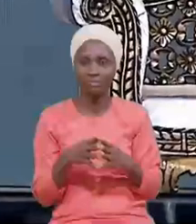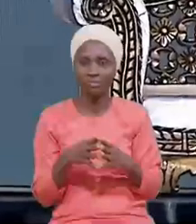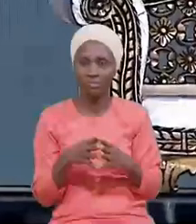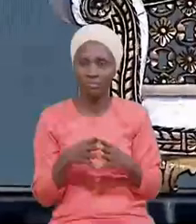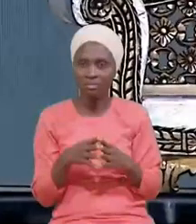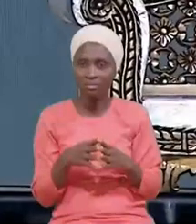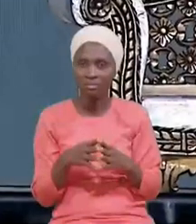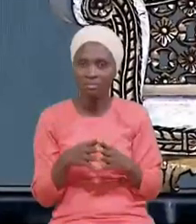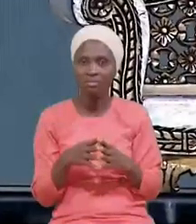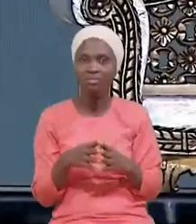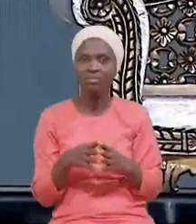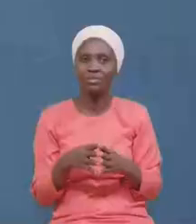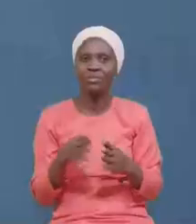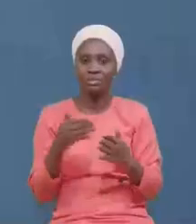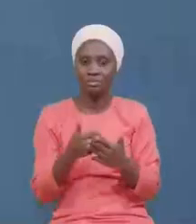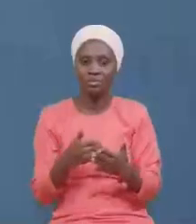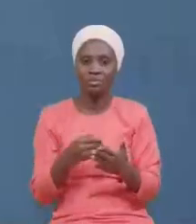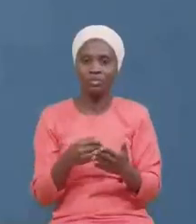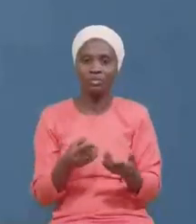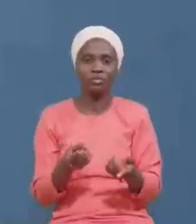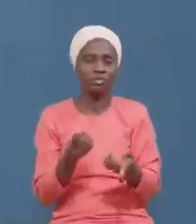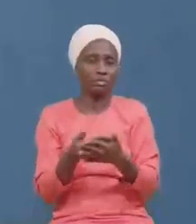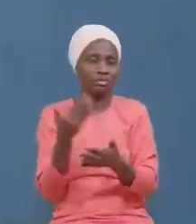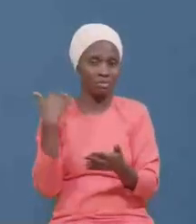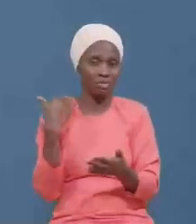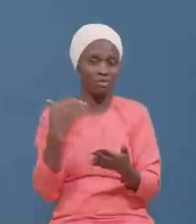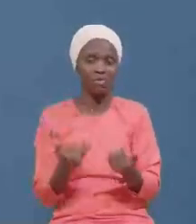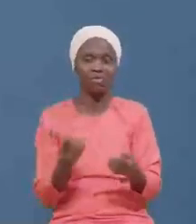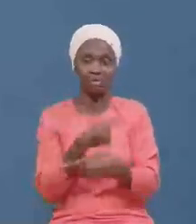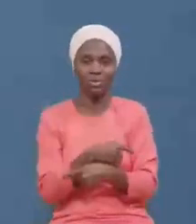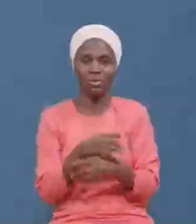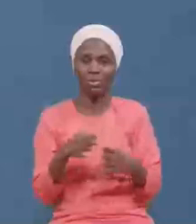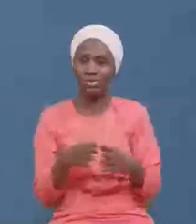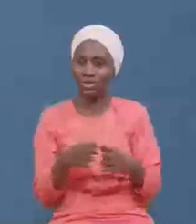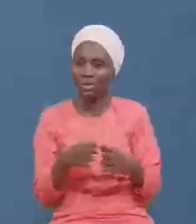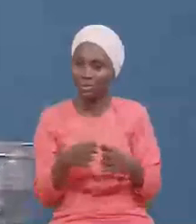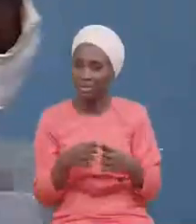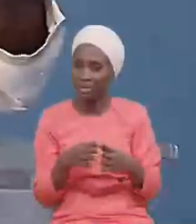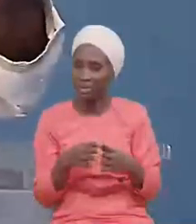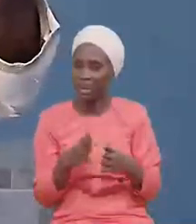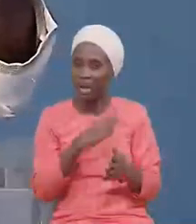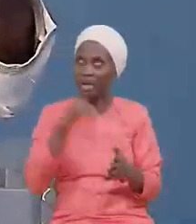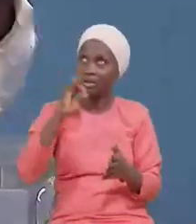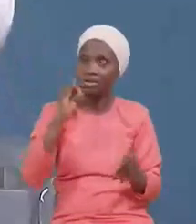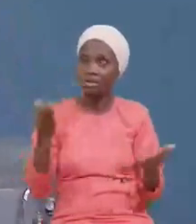Ce qu'il avait fait, il le fait ce jour. Et il est ici.